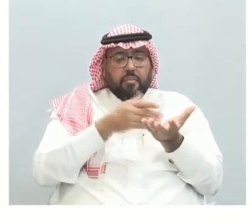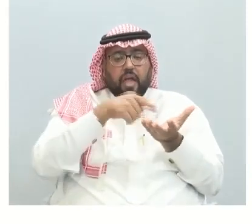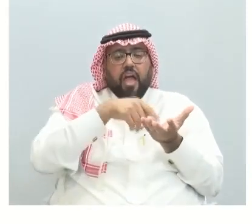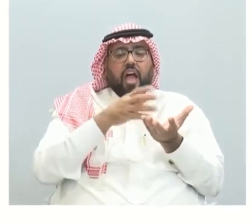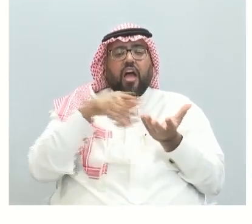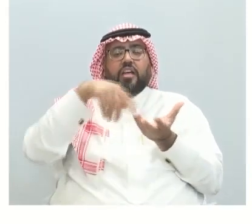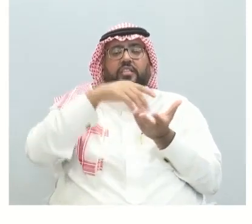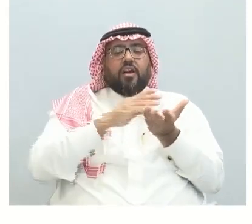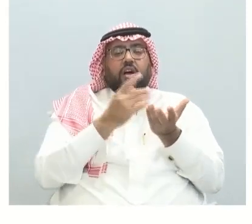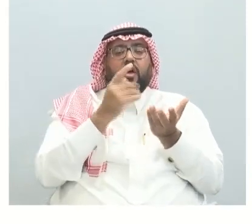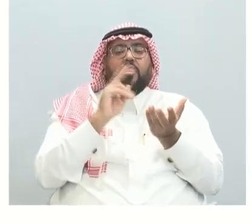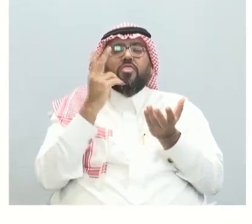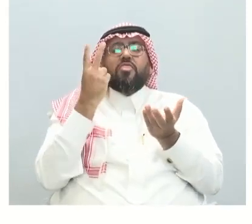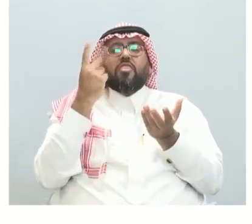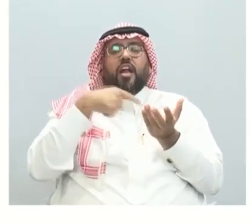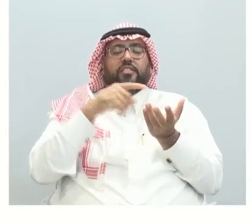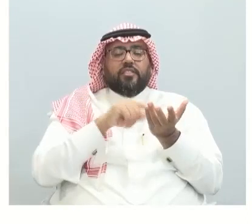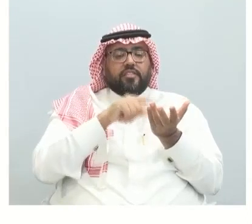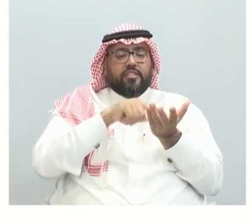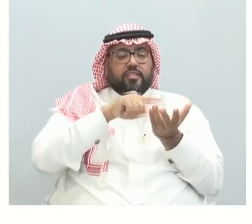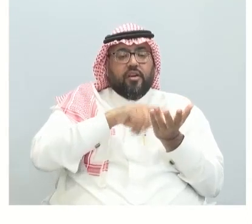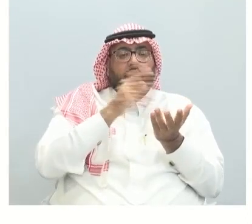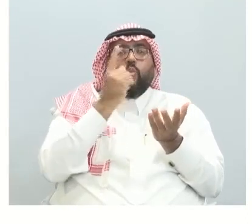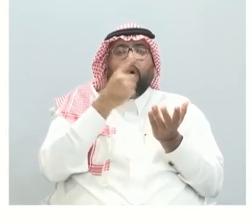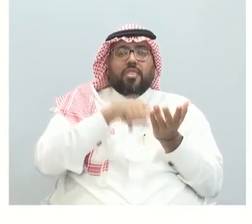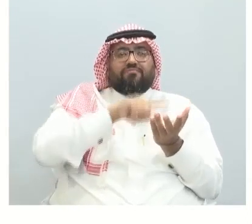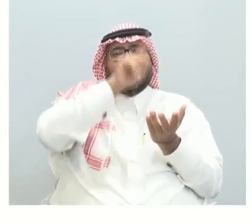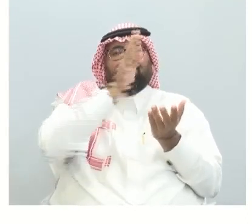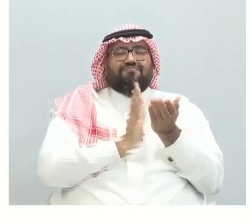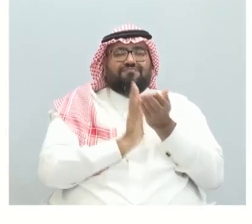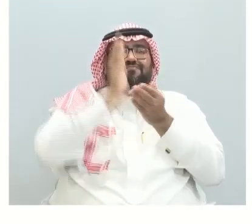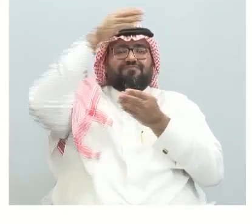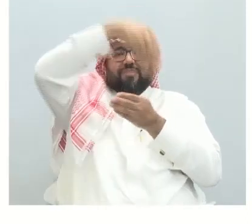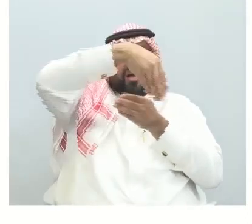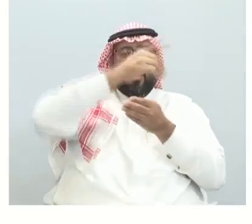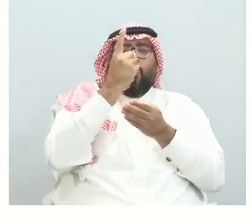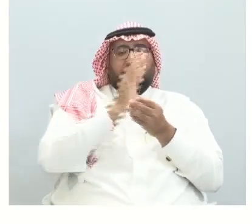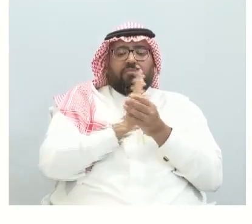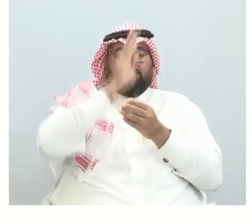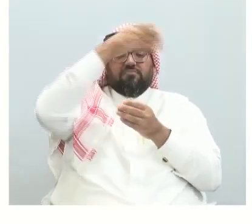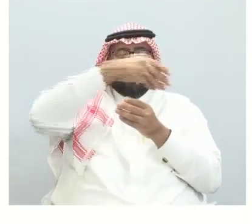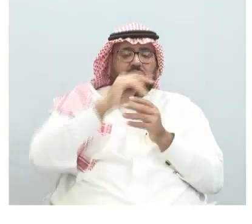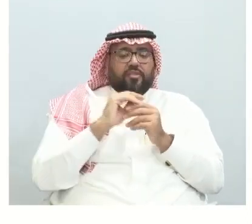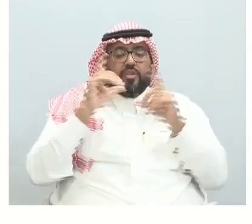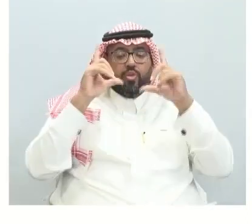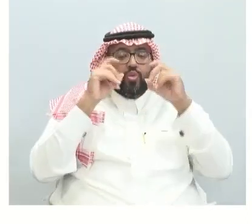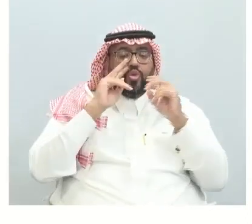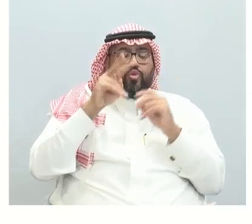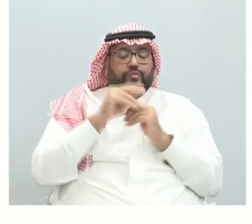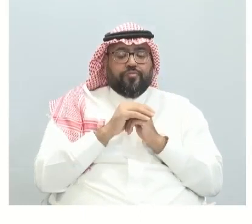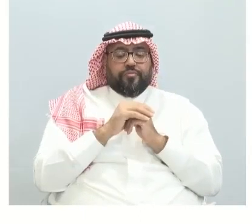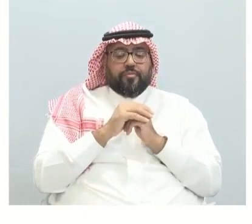اذا قفزت واحده الى الحوض الاخر فكم سمكه بقيت لاحظه هنا لديه في الصوره